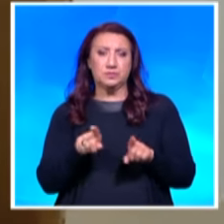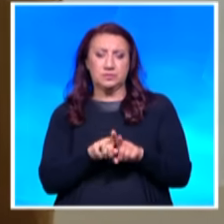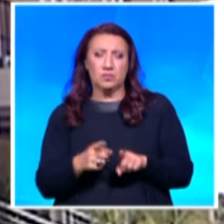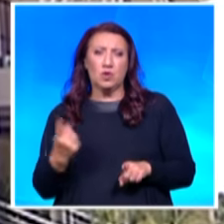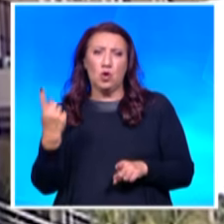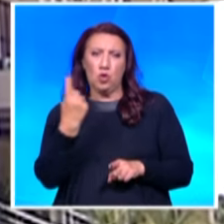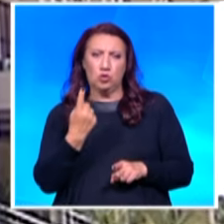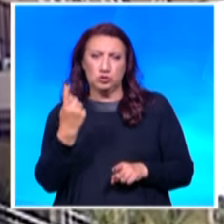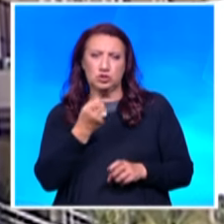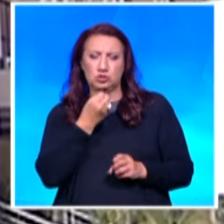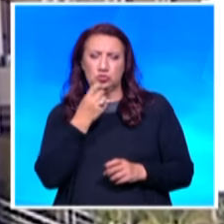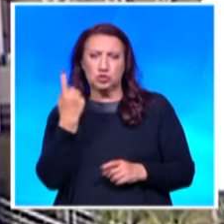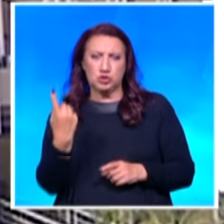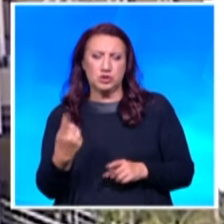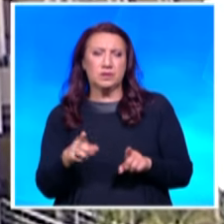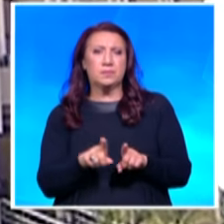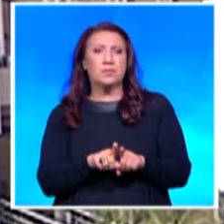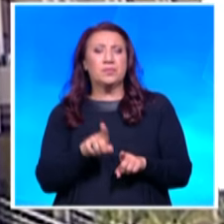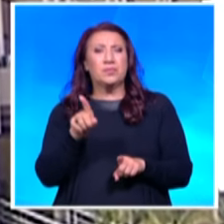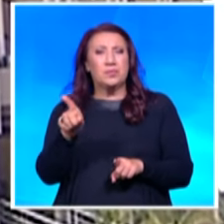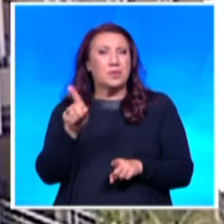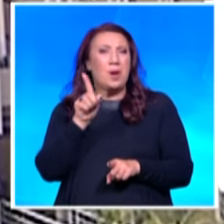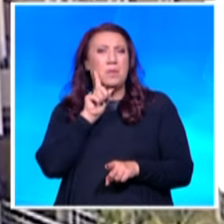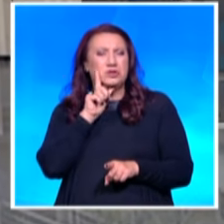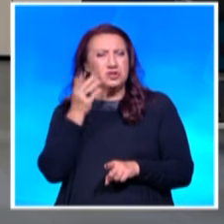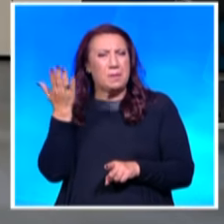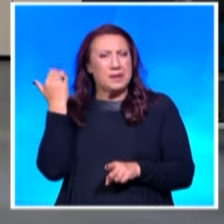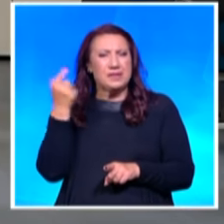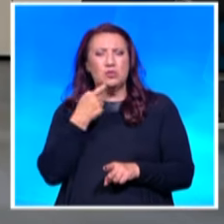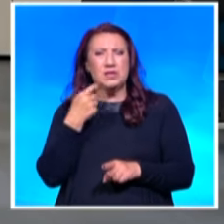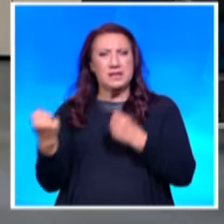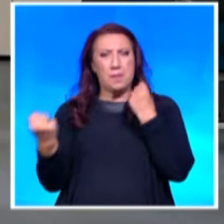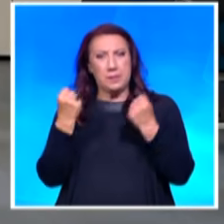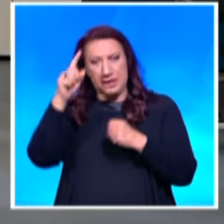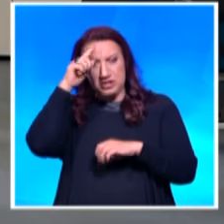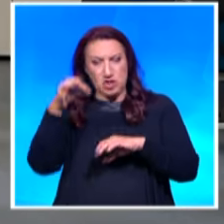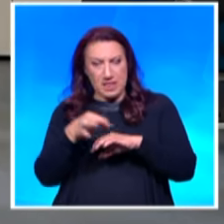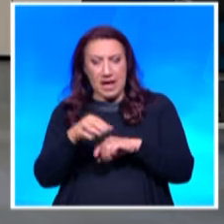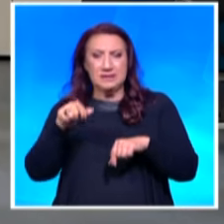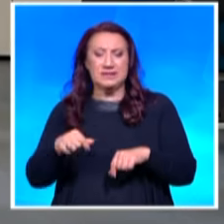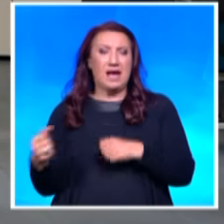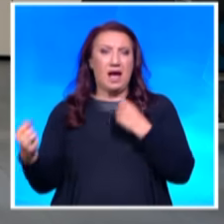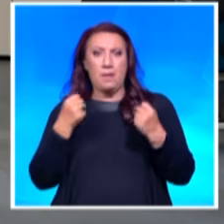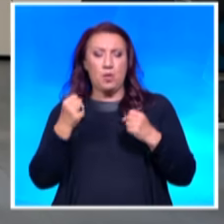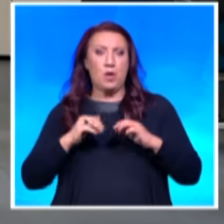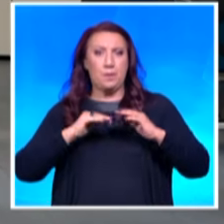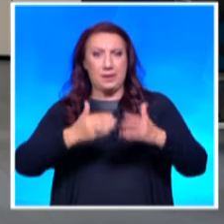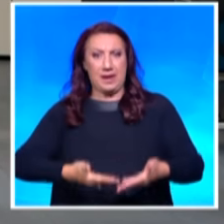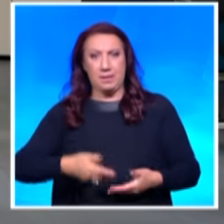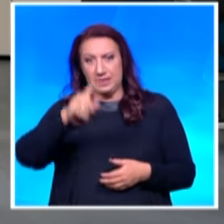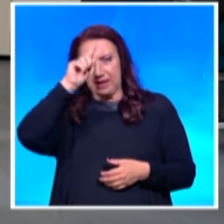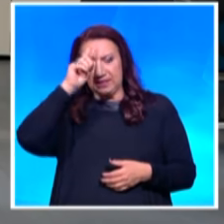години, сега нанесъл побой и върху бременната им дъщеря. Днес съдът в Бургас остави в ареста мъжът, обвинен за побоя